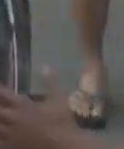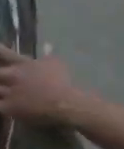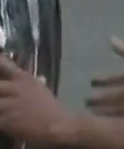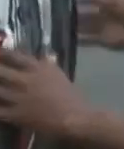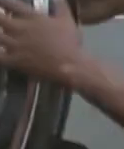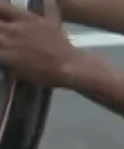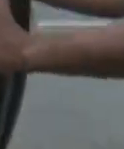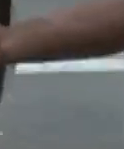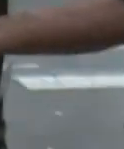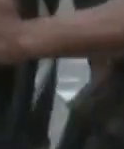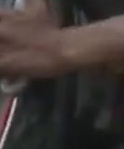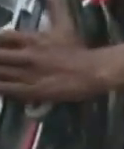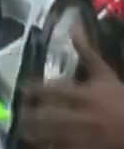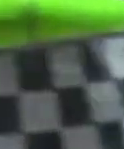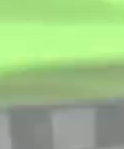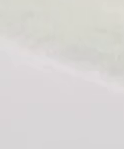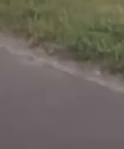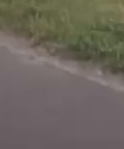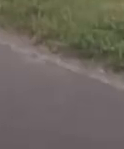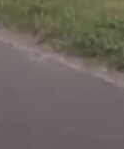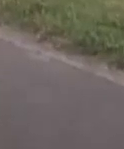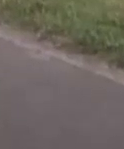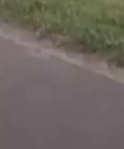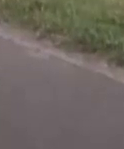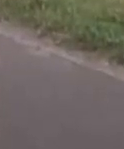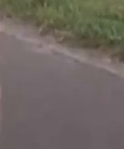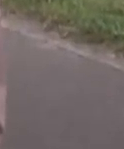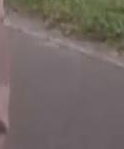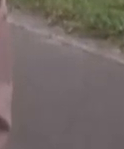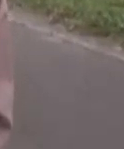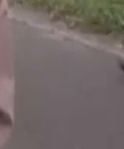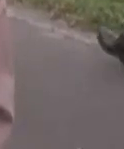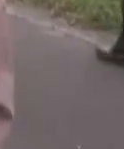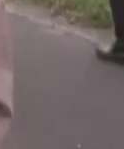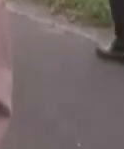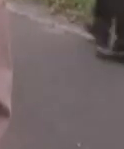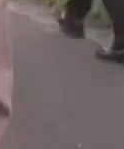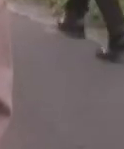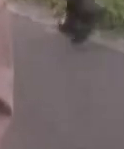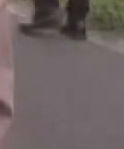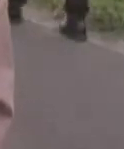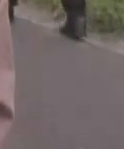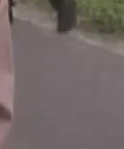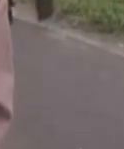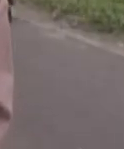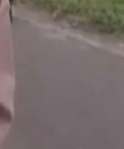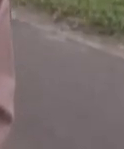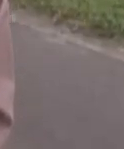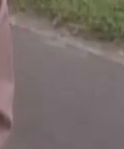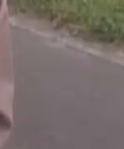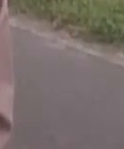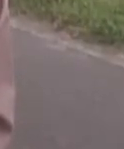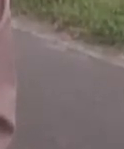melakukan olah TKP dan mendata para korban. Mobil Brio putih berjalan dari arah utara menuju